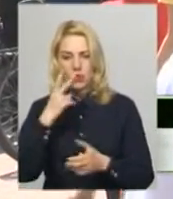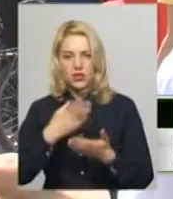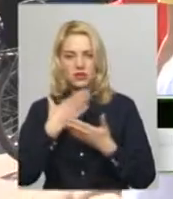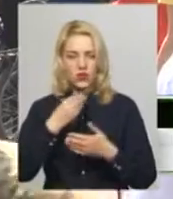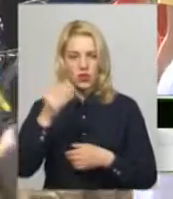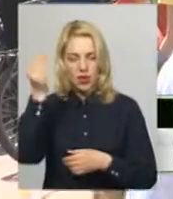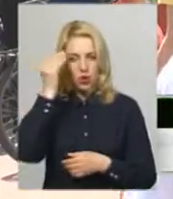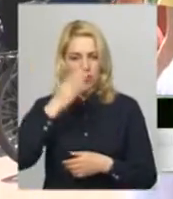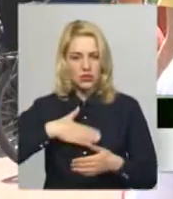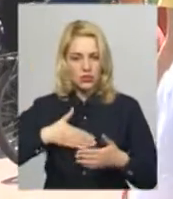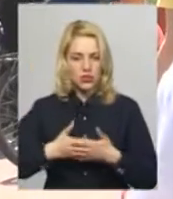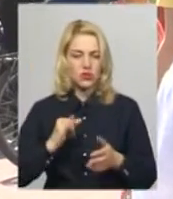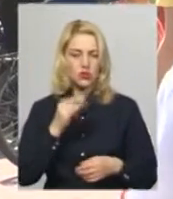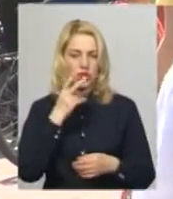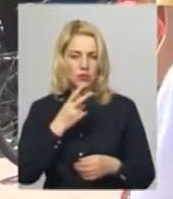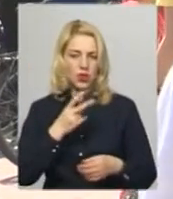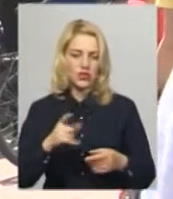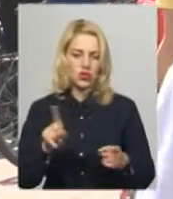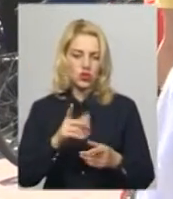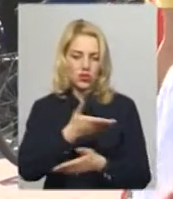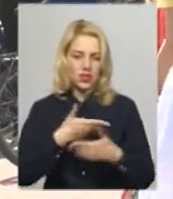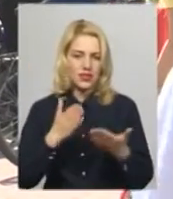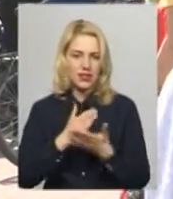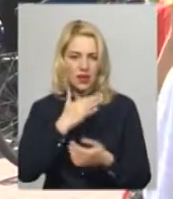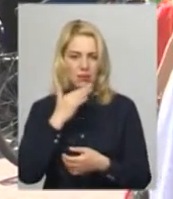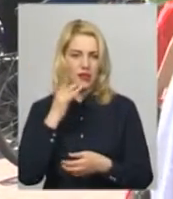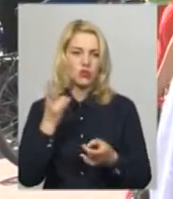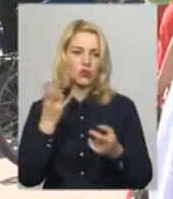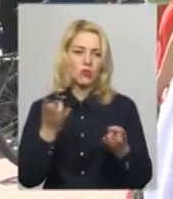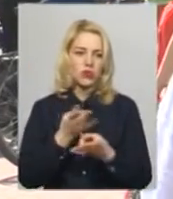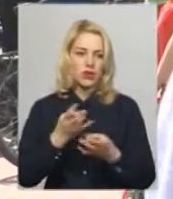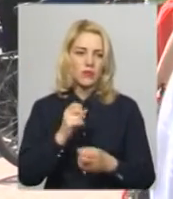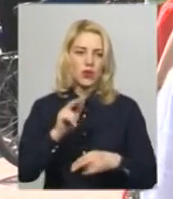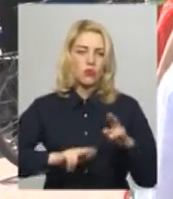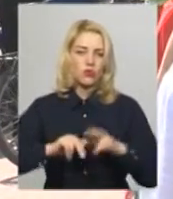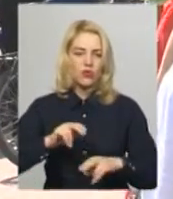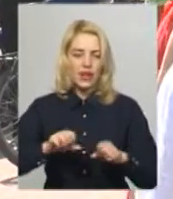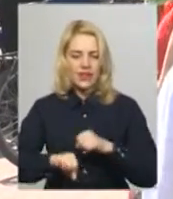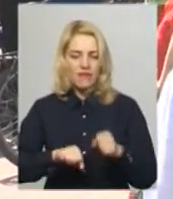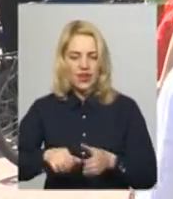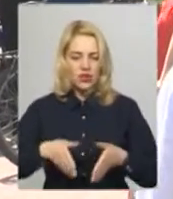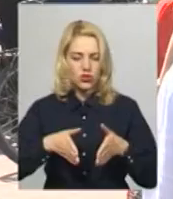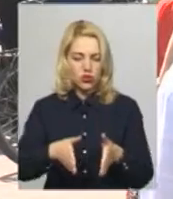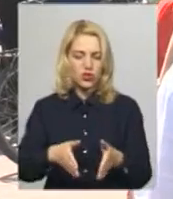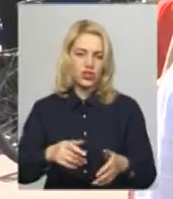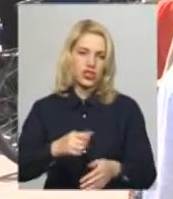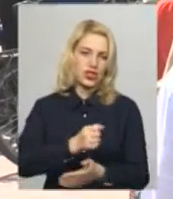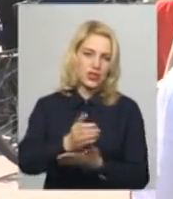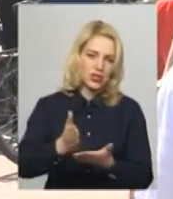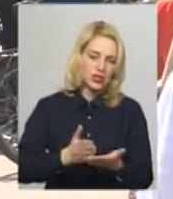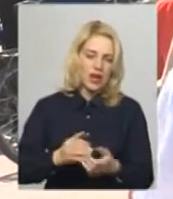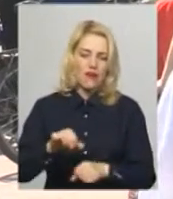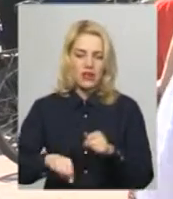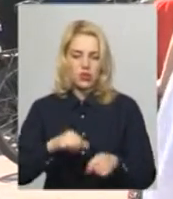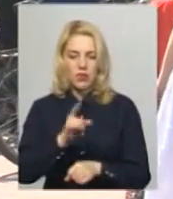позицію, приїхати і показати, що нас є багато, що потрібно будувати велоінфраструктуру, потрібно будувати велодоріжки, велосипедні парковки,